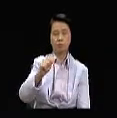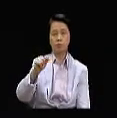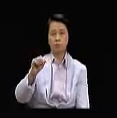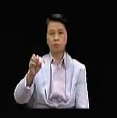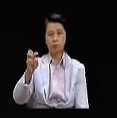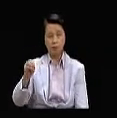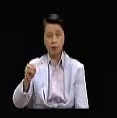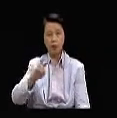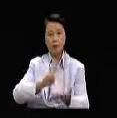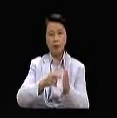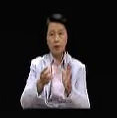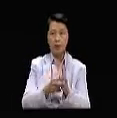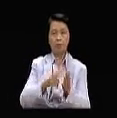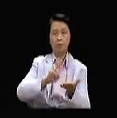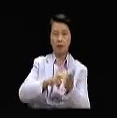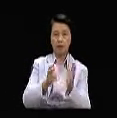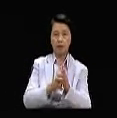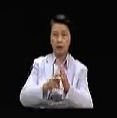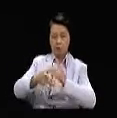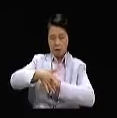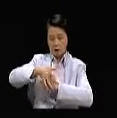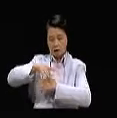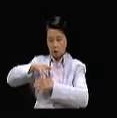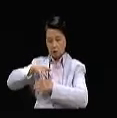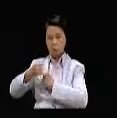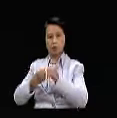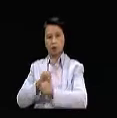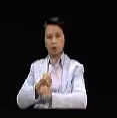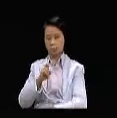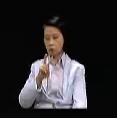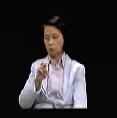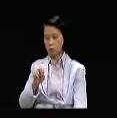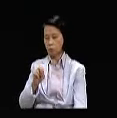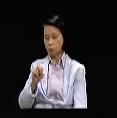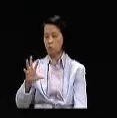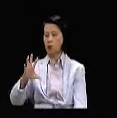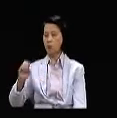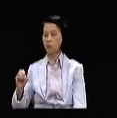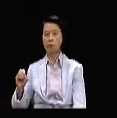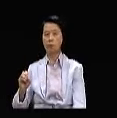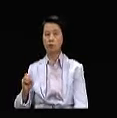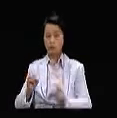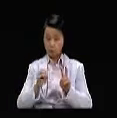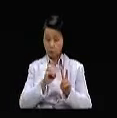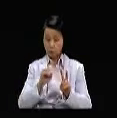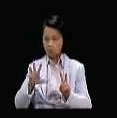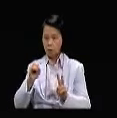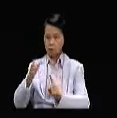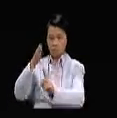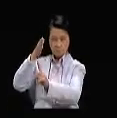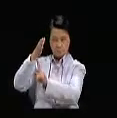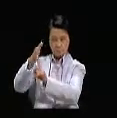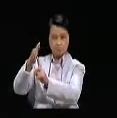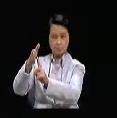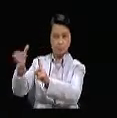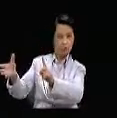panel bye bye Asya awalnya tahun 2020 2050 kita anak capai sasaran Syifa